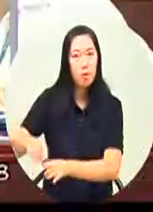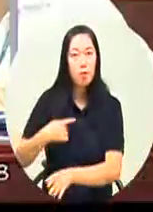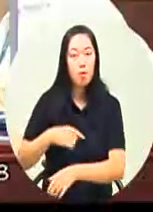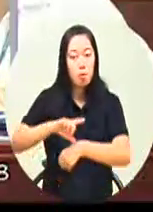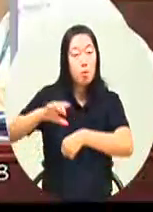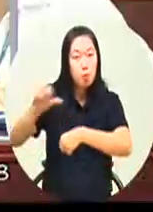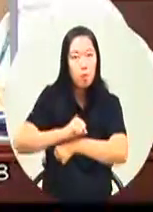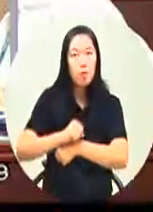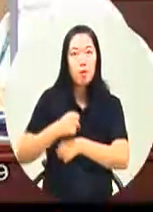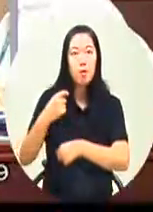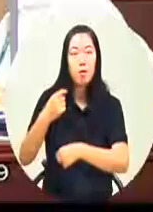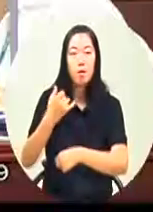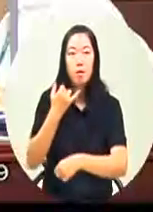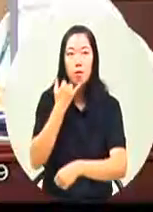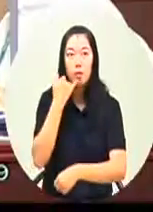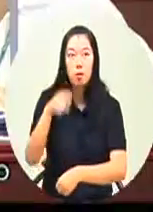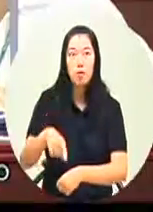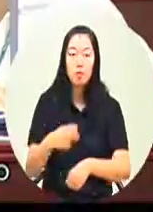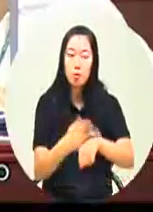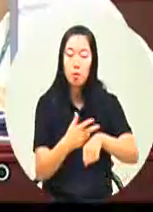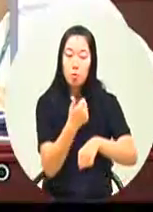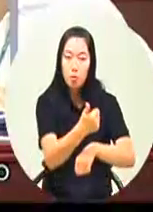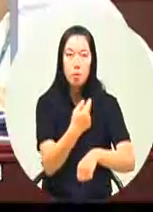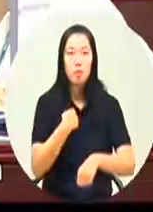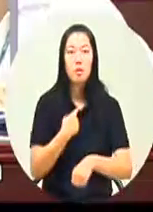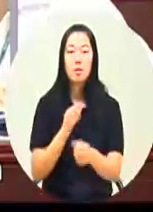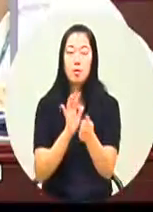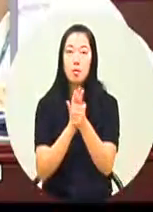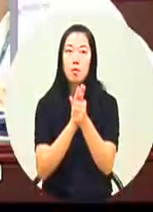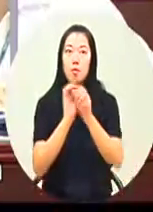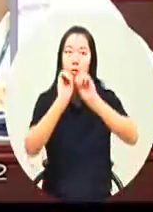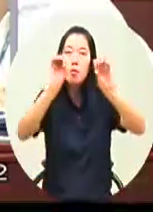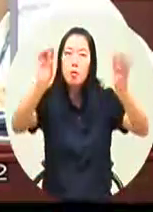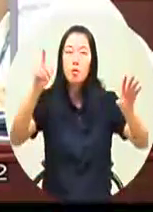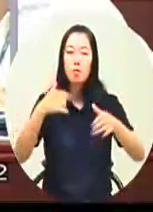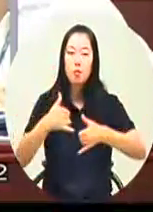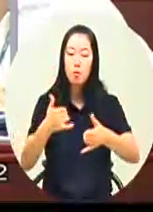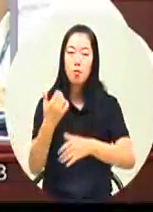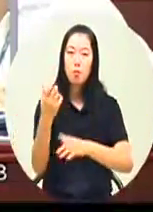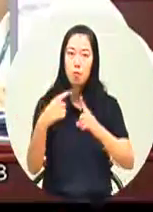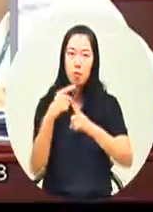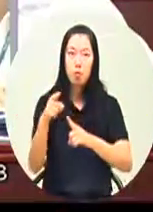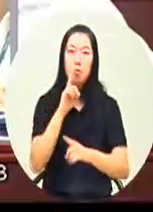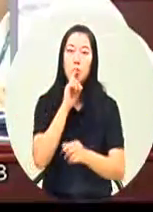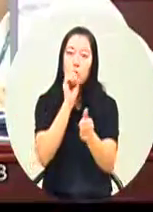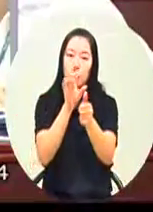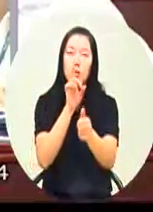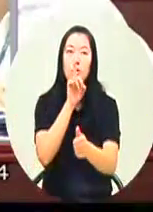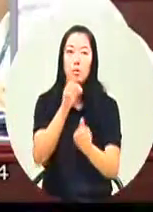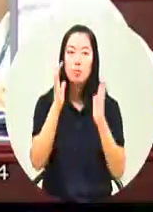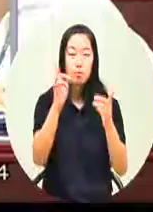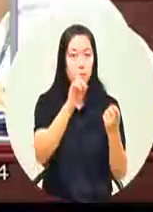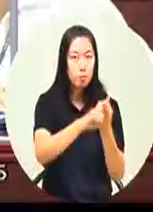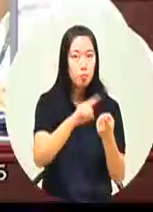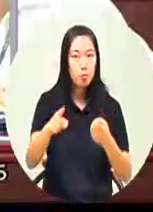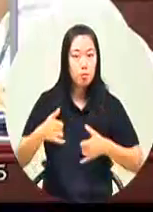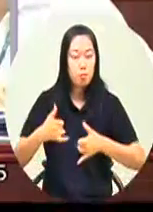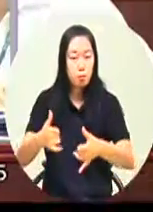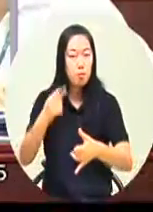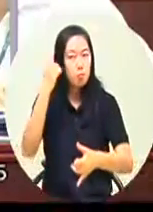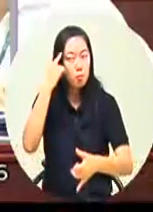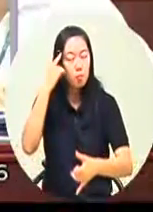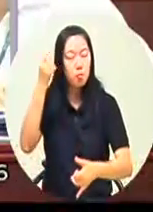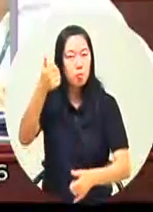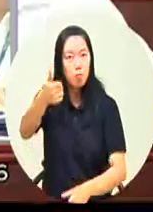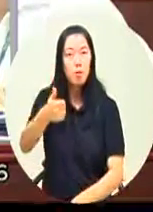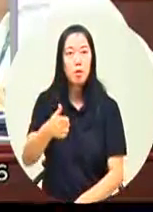机会，利用这样的一个成果，来呼吁我们所有的用路人，这是一个正确使用道路的一个观念跟必